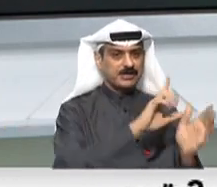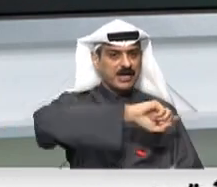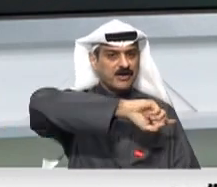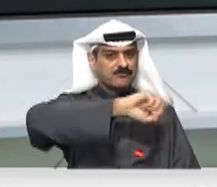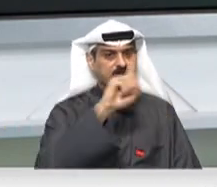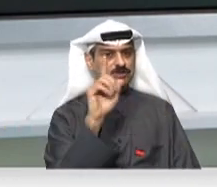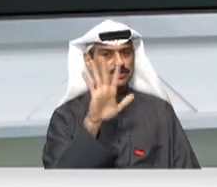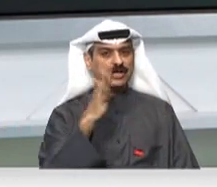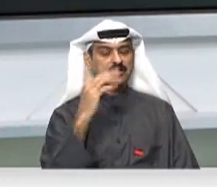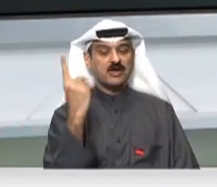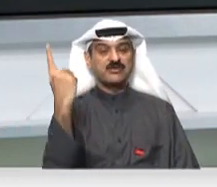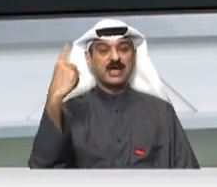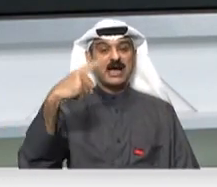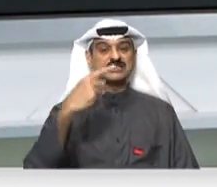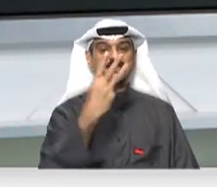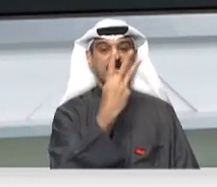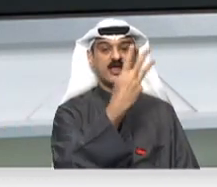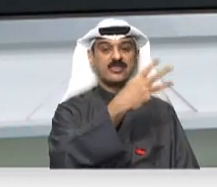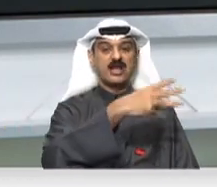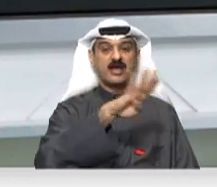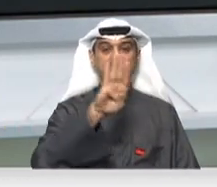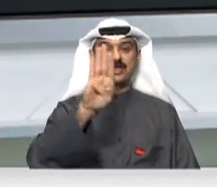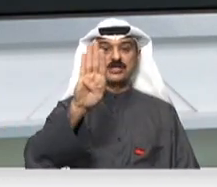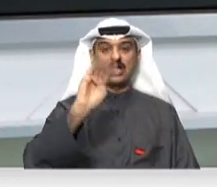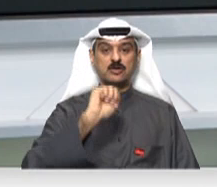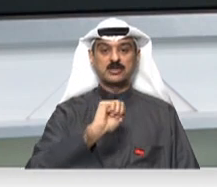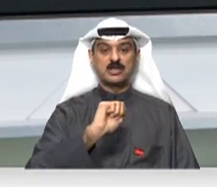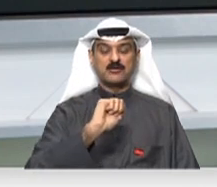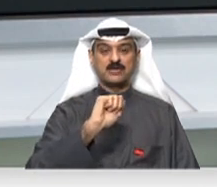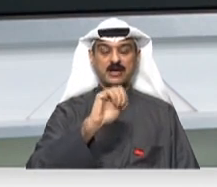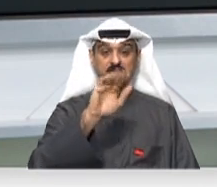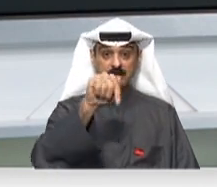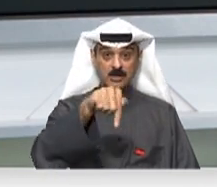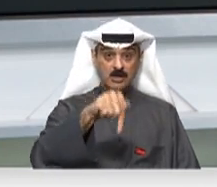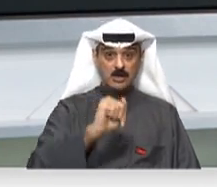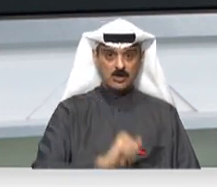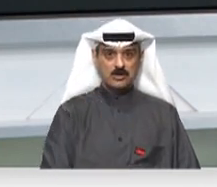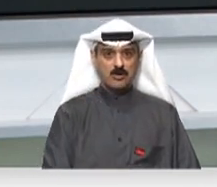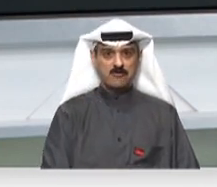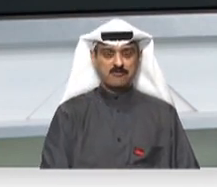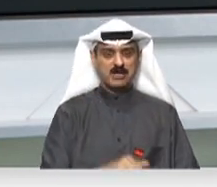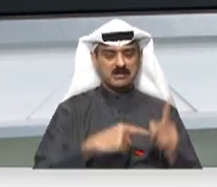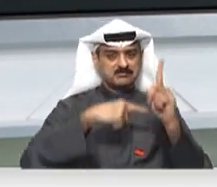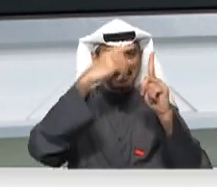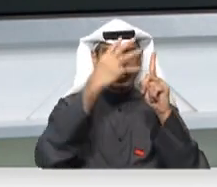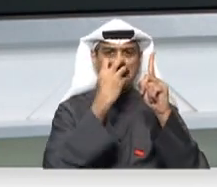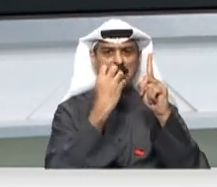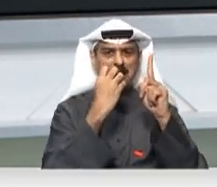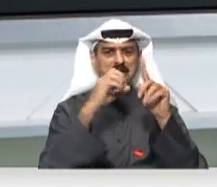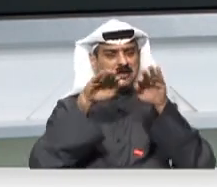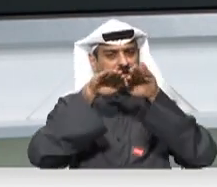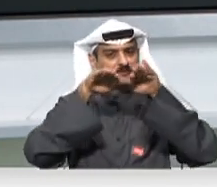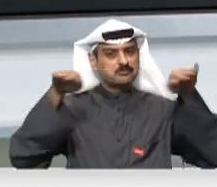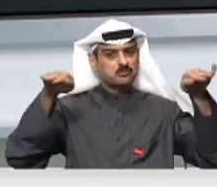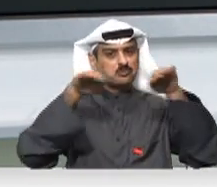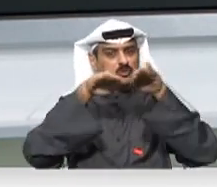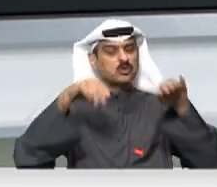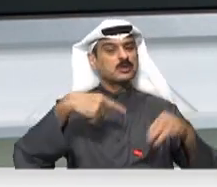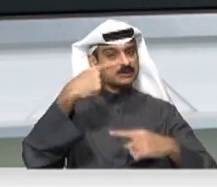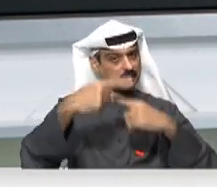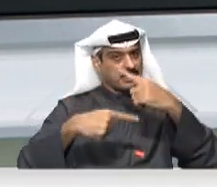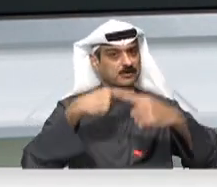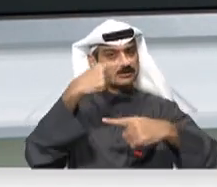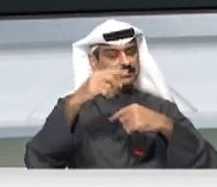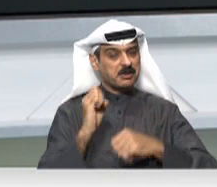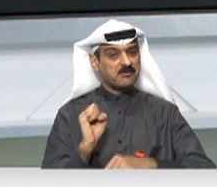ما بين العشره الى ثلاثين كيلو متر ساعه وايضا اعزائي المشاهدين الاجواء الجافه مستمره معانا الايام المقبله خاصه خلال